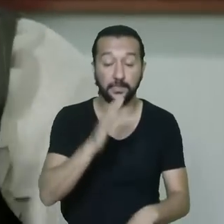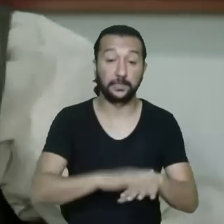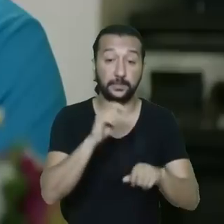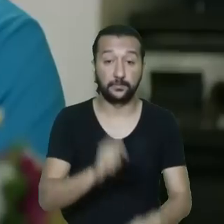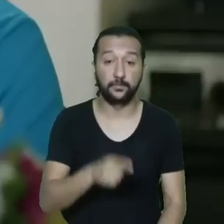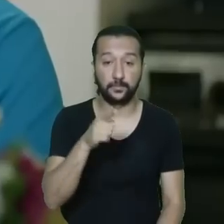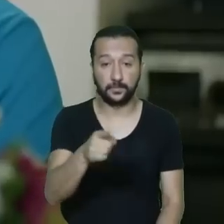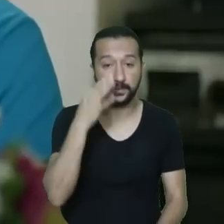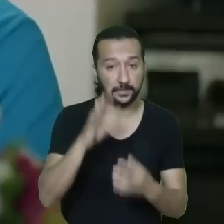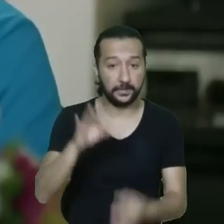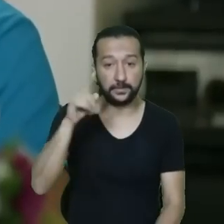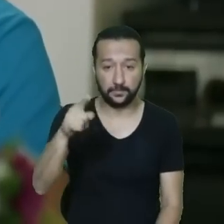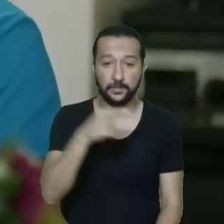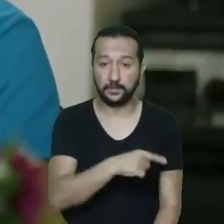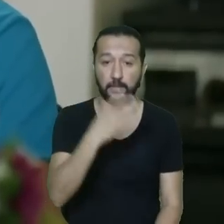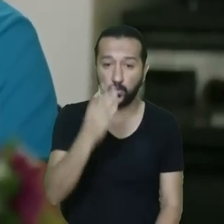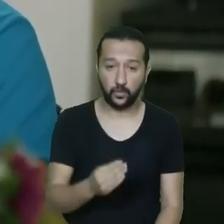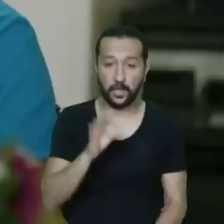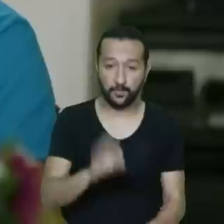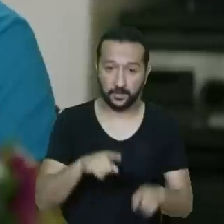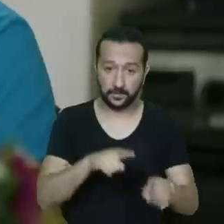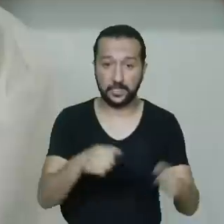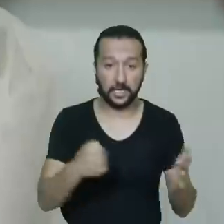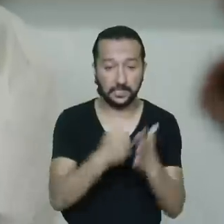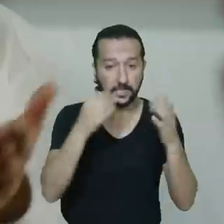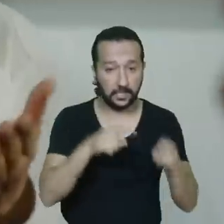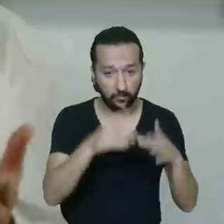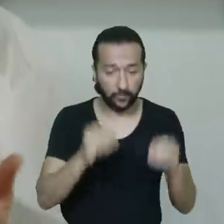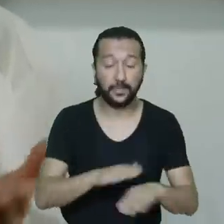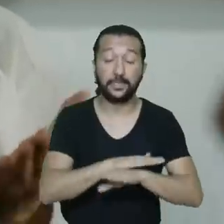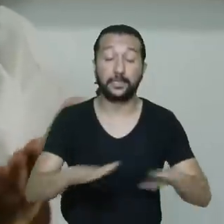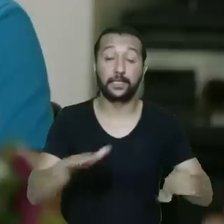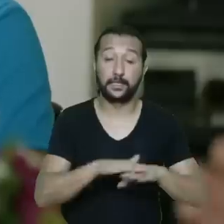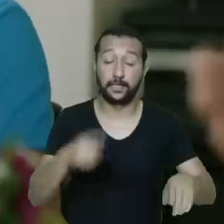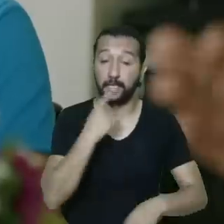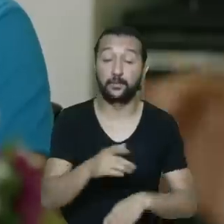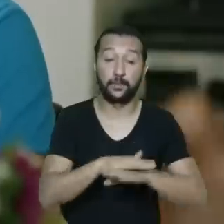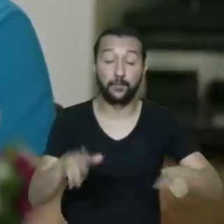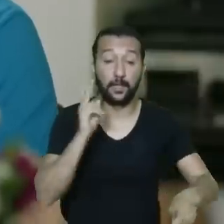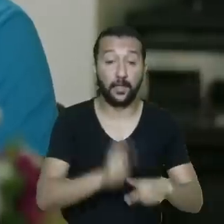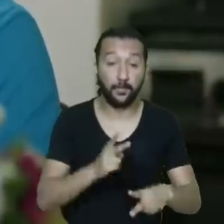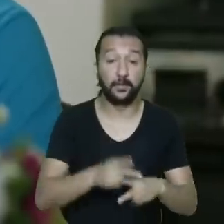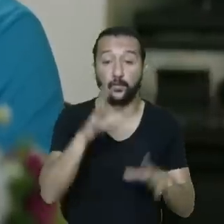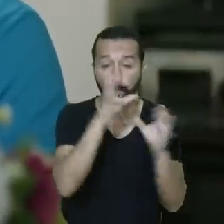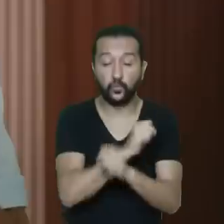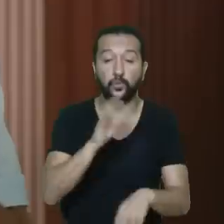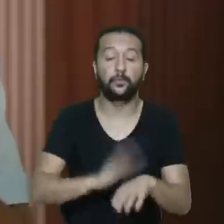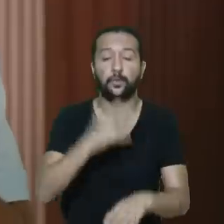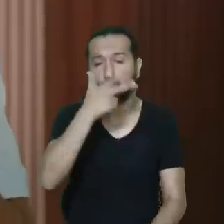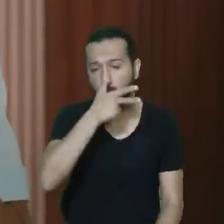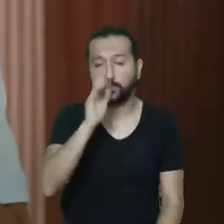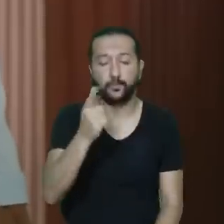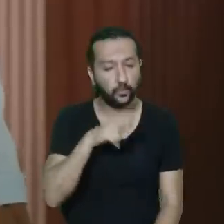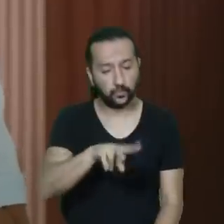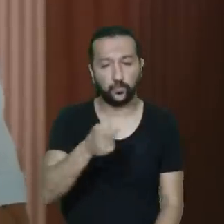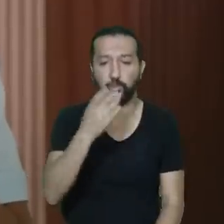yaptık. Ulan insan bir gıza oldu diye hemen peşin düşen be. Lan yeter galiba tamam. Hemen enseyi karartmayın. Bir